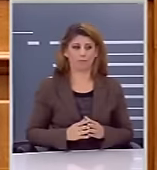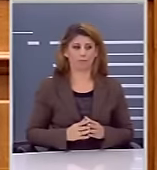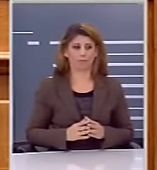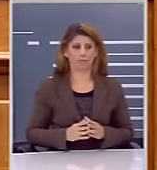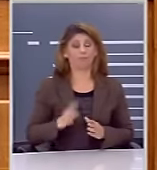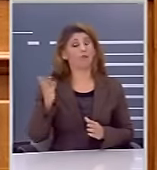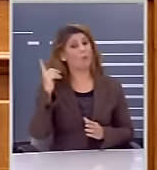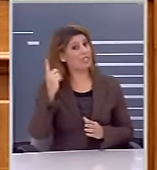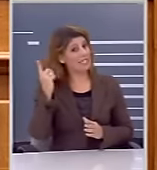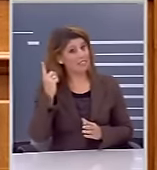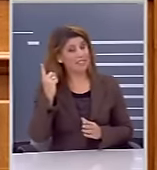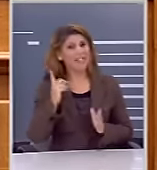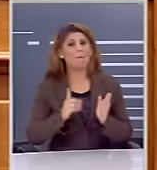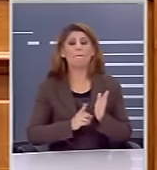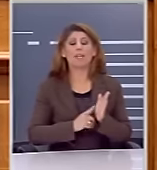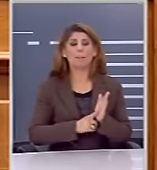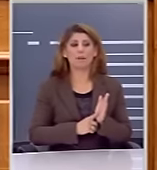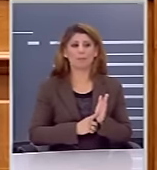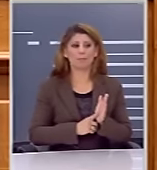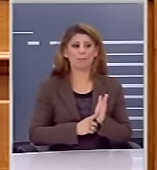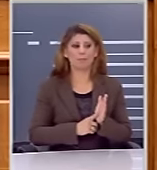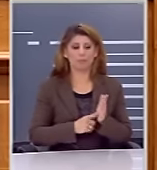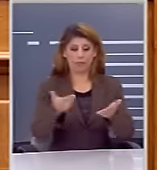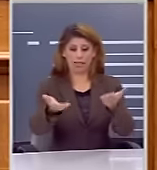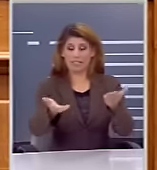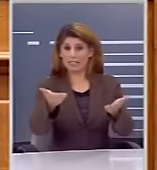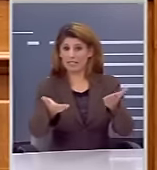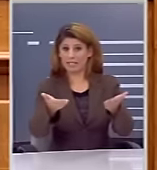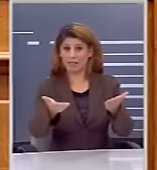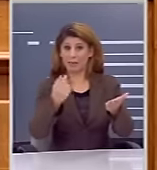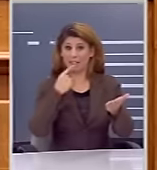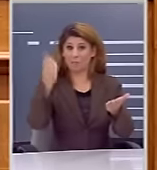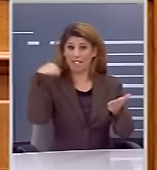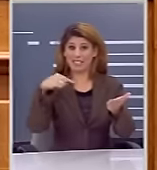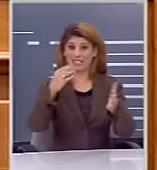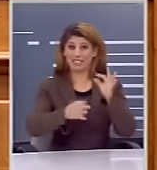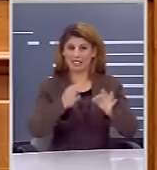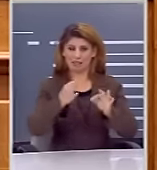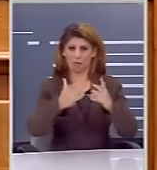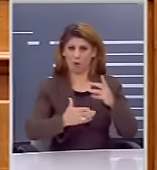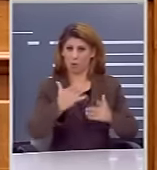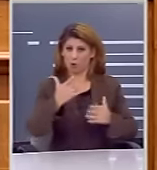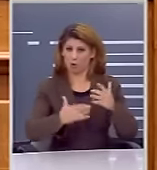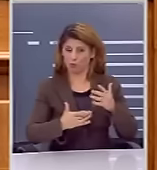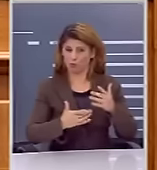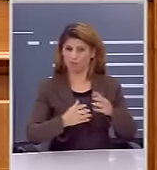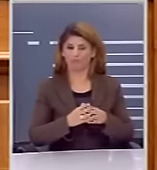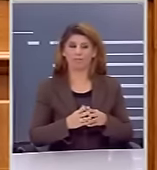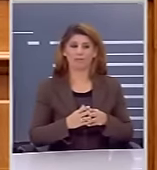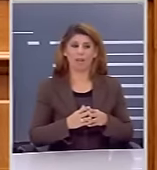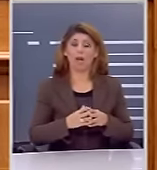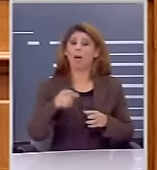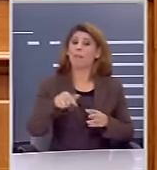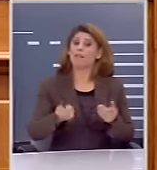ως ήθιστε, θα πρέπει να συγκρίνεται με την περσινή συζήτηση του προϋπολογισμού. Με αυτά που